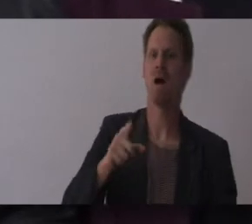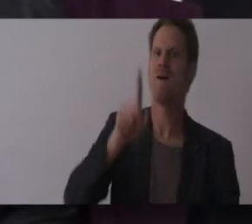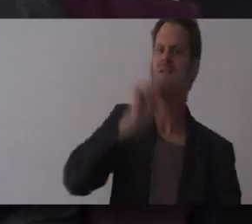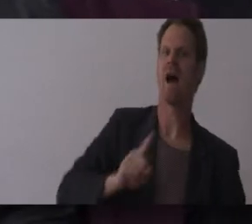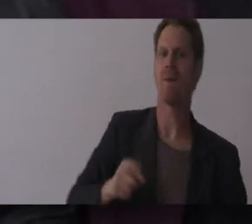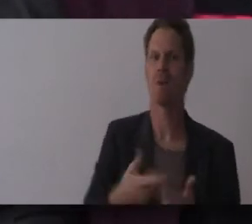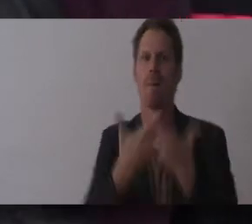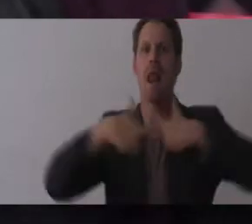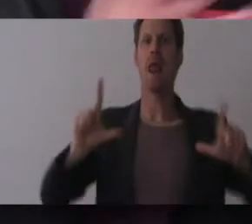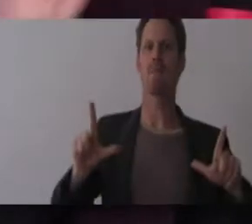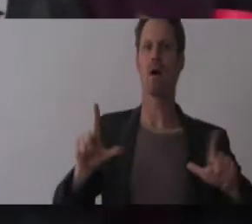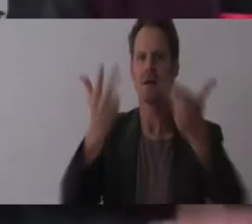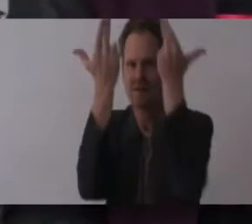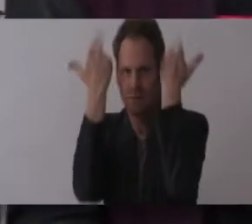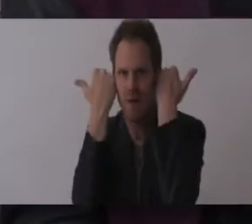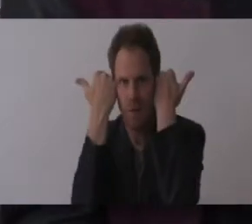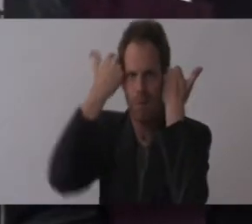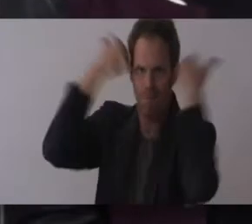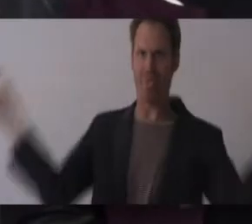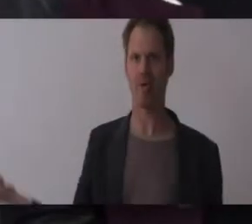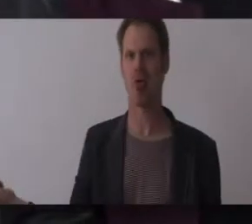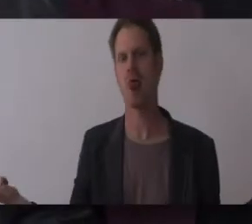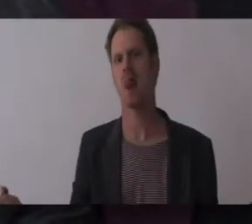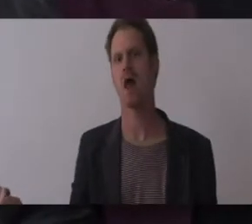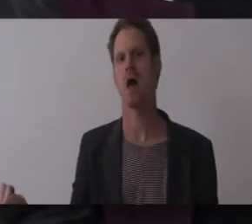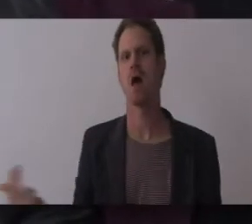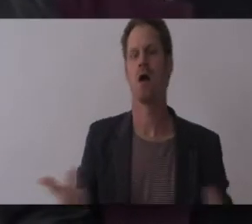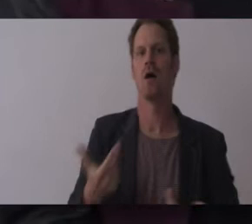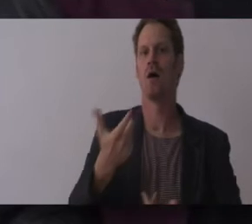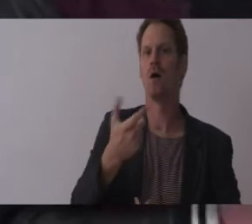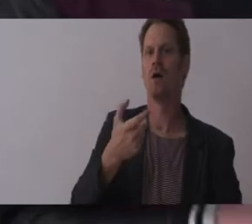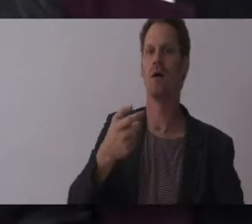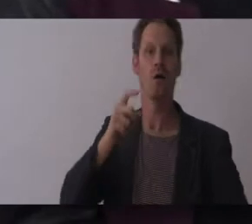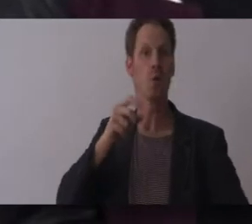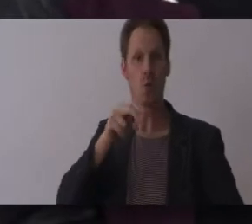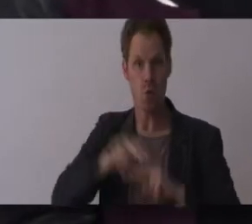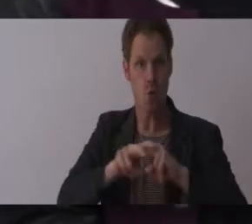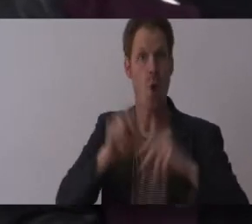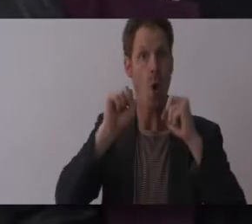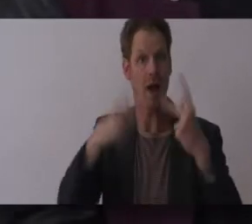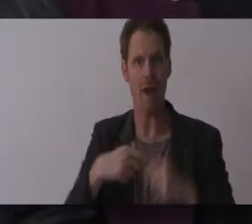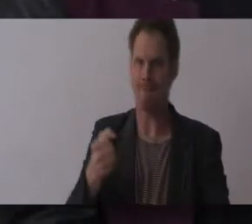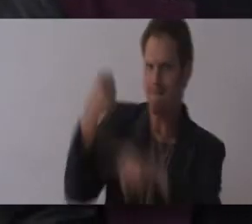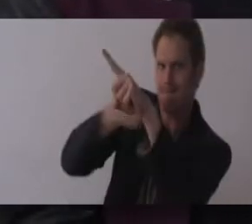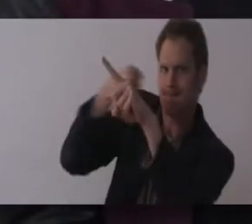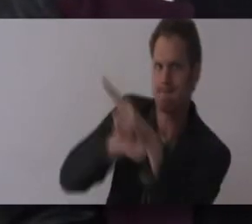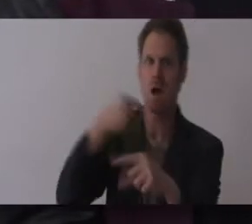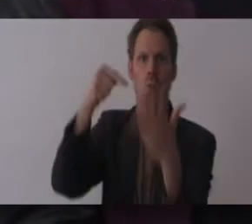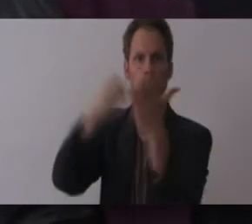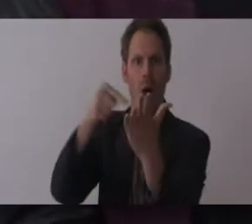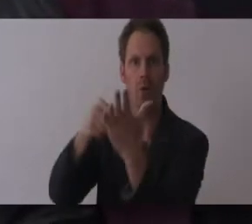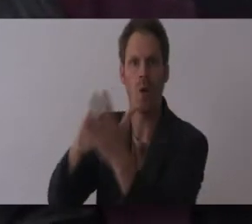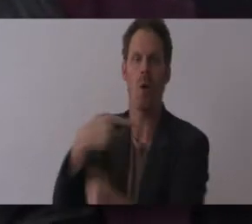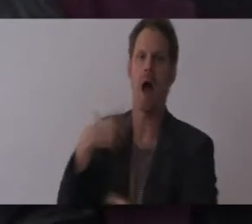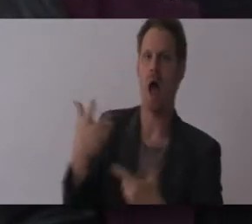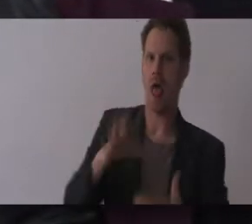pas soumises et à moitié nues pour vendre un peu de yaourt, mais qui se battent pour leurs droits et qui revendiquent